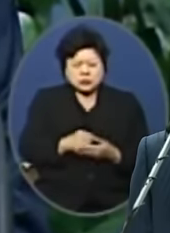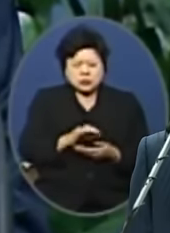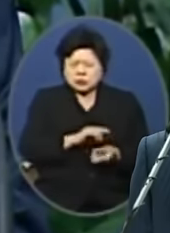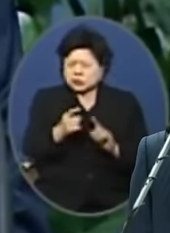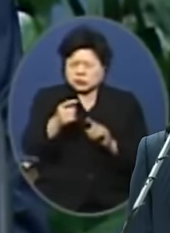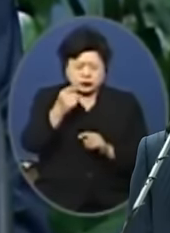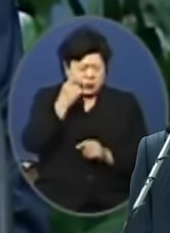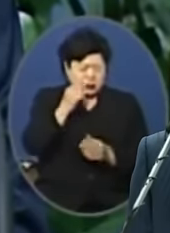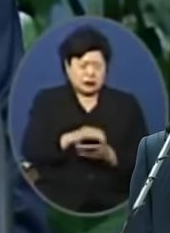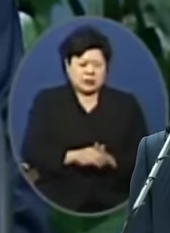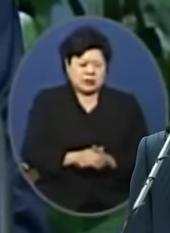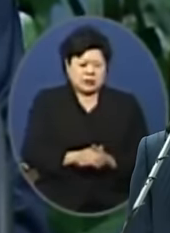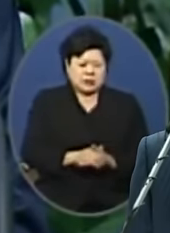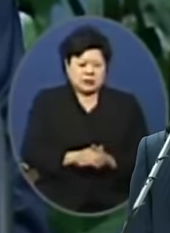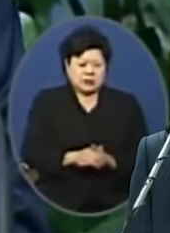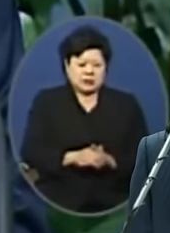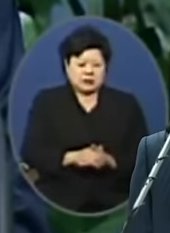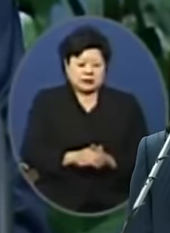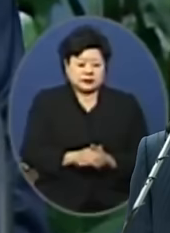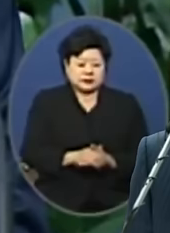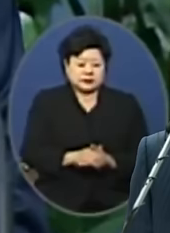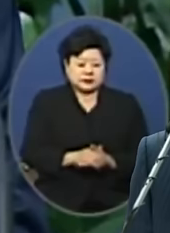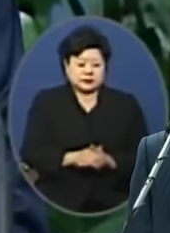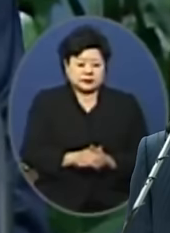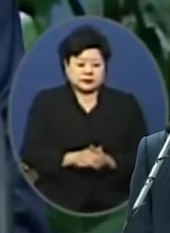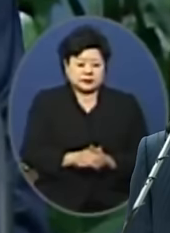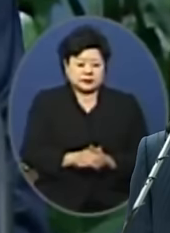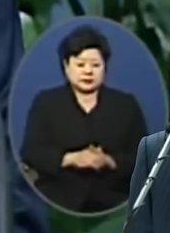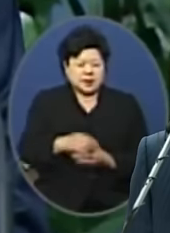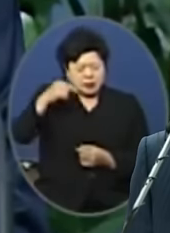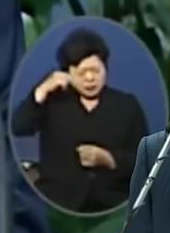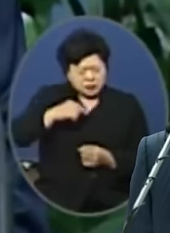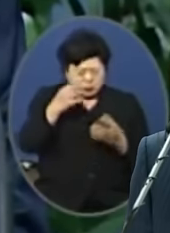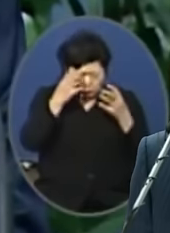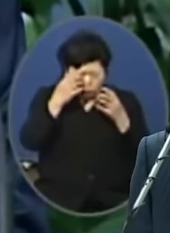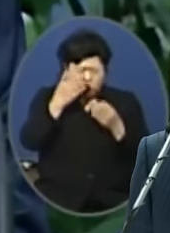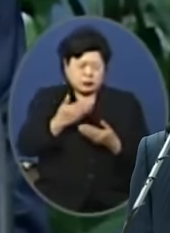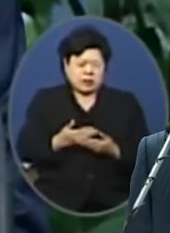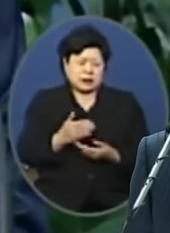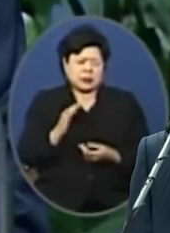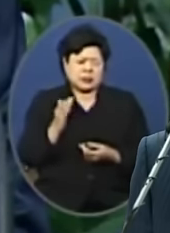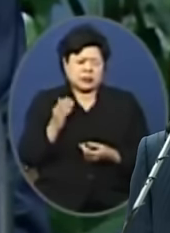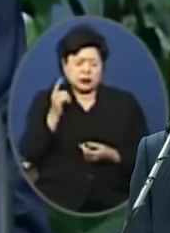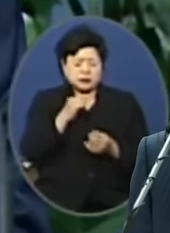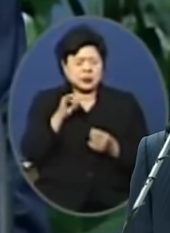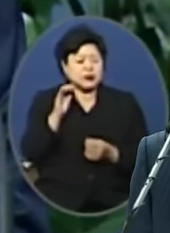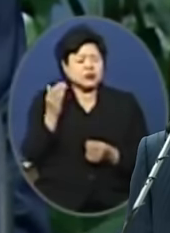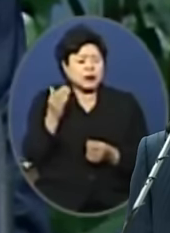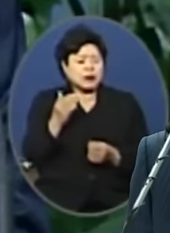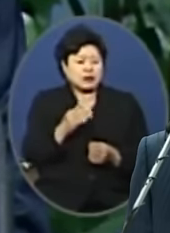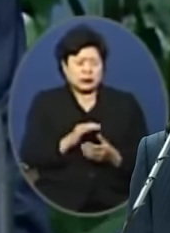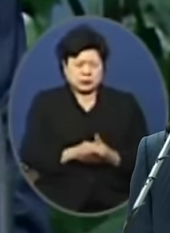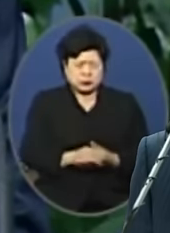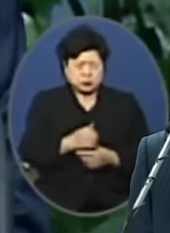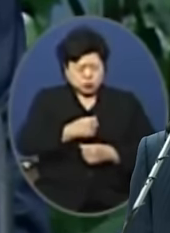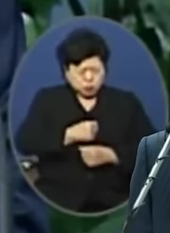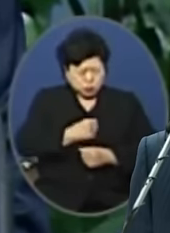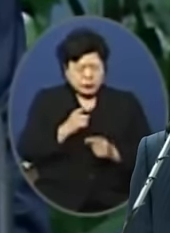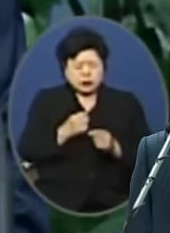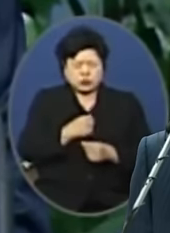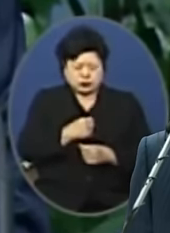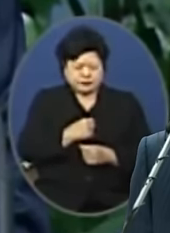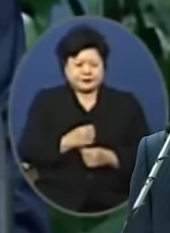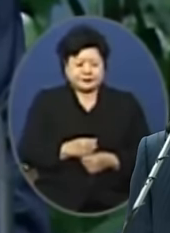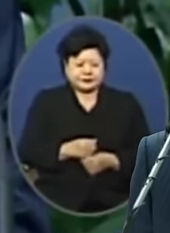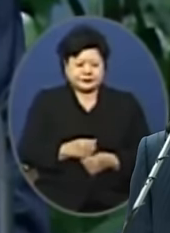치료되지 않습니다. 그것이 그에게 깊은 고통을 가져오고 그러한 나쁜 사람이 되도록 이끌어가는 것입니다. 우리는